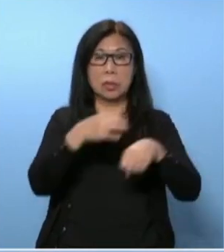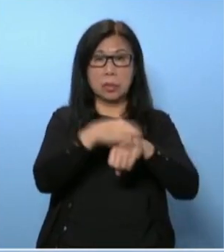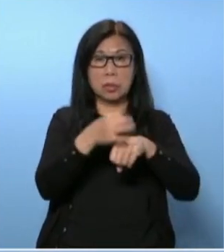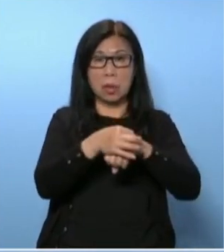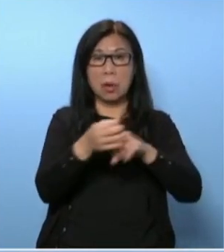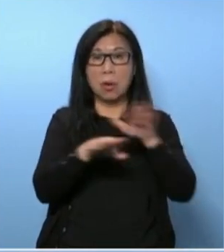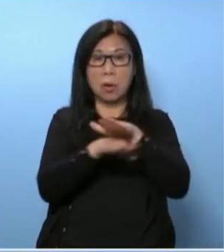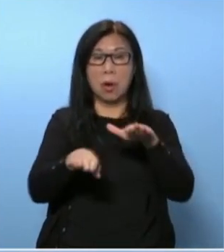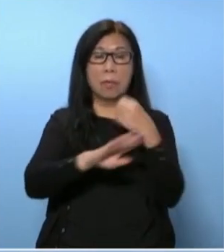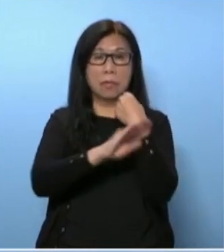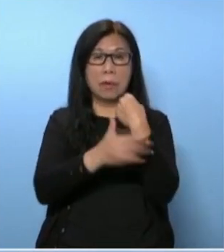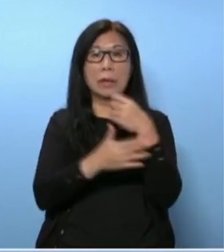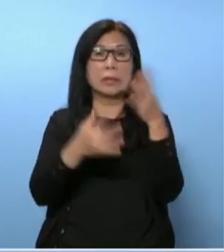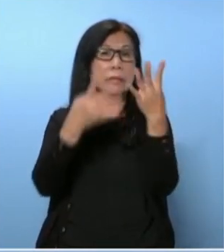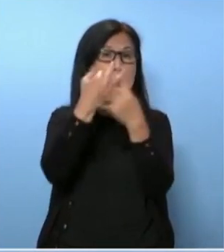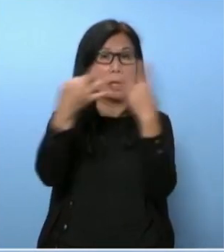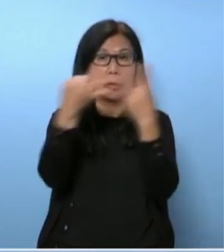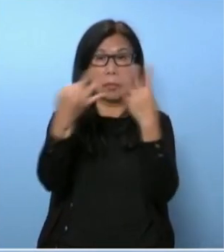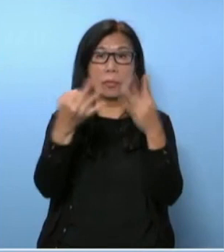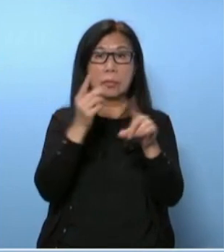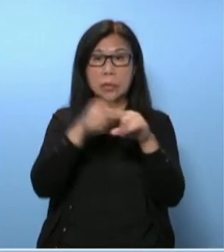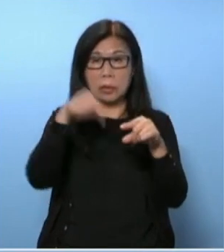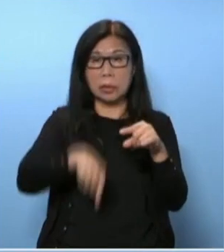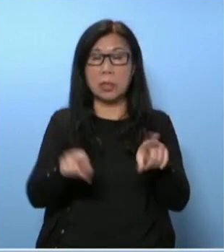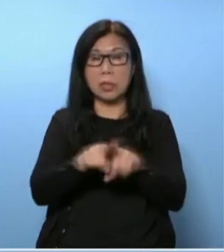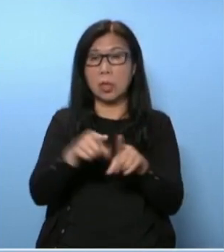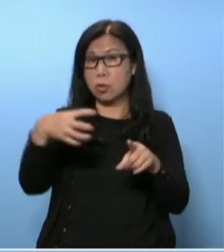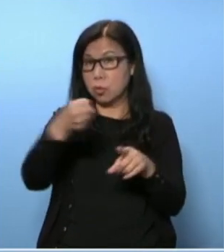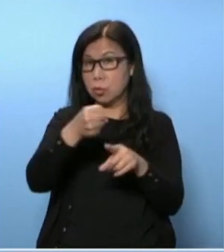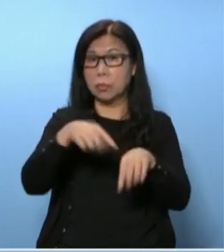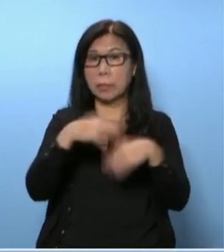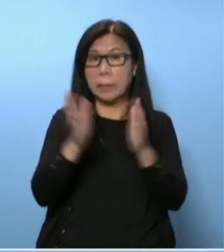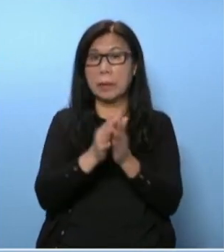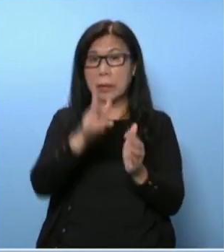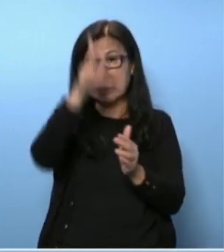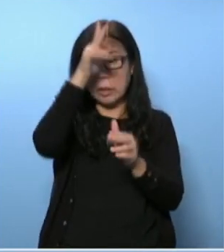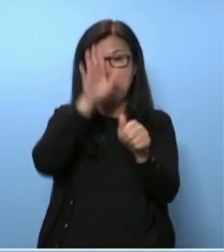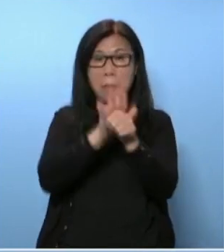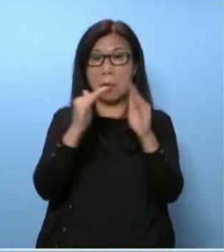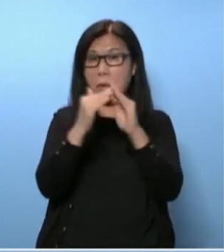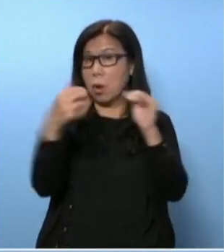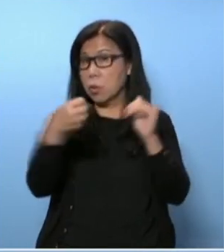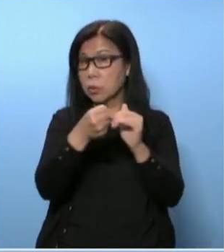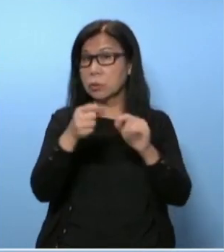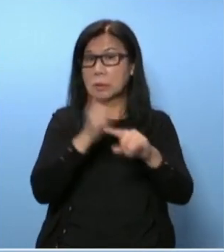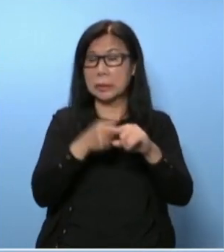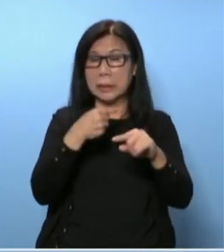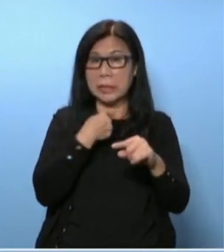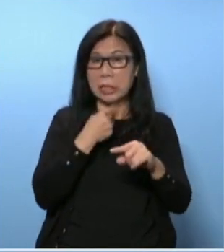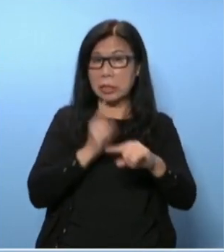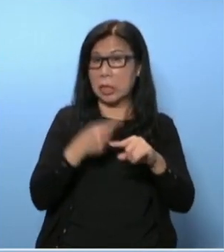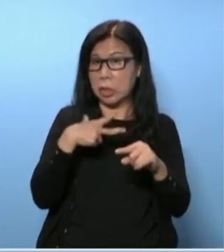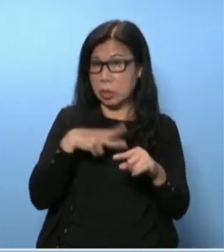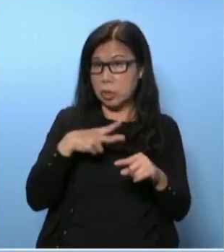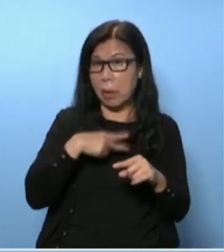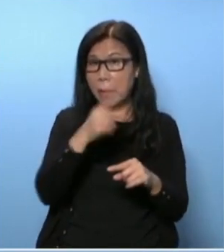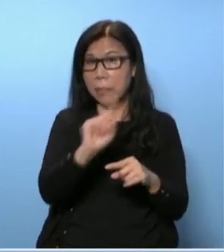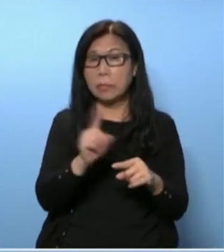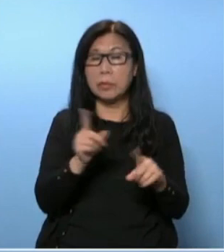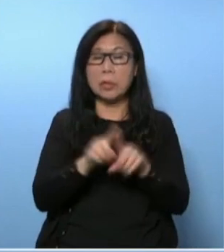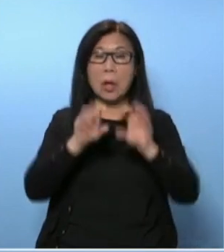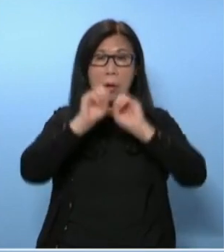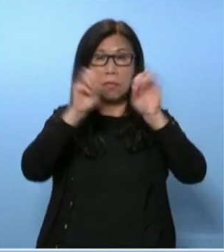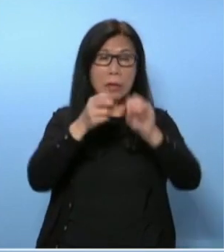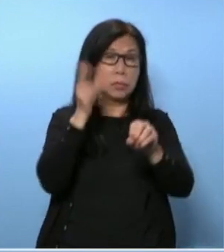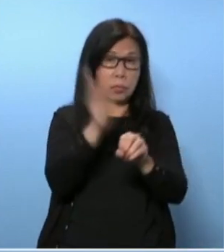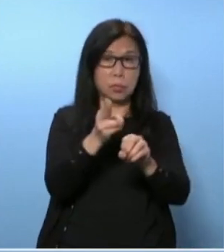面43条入面亦都是有一個權力是給保安局局長，是有需要的情況底下是發出一